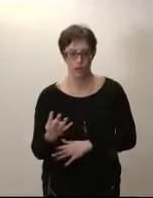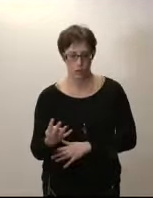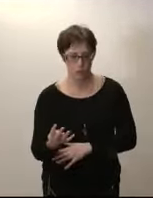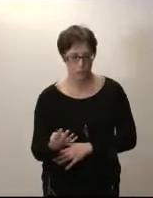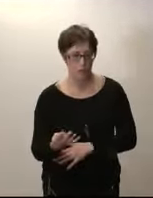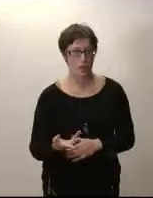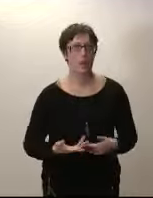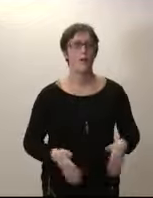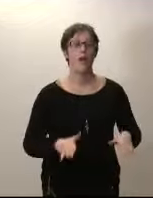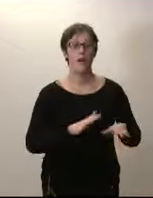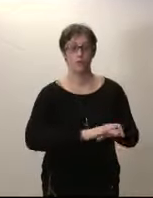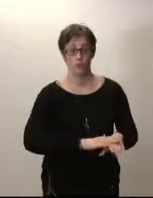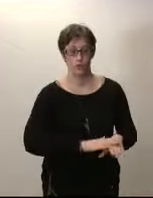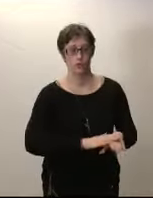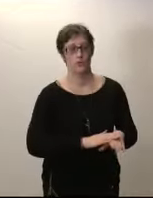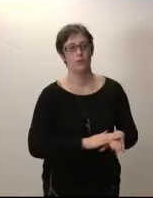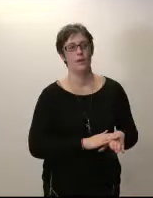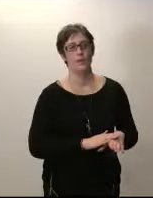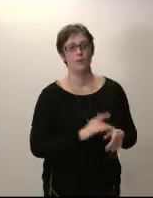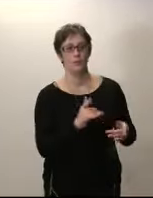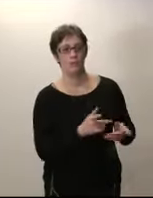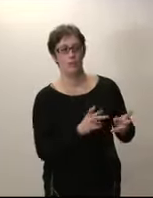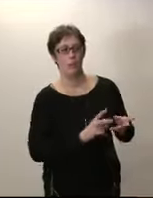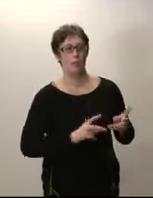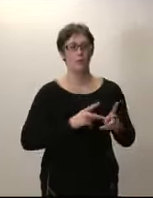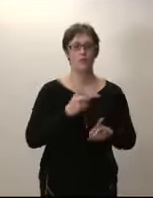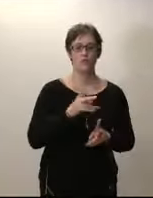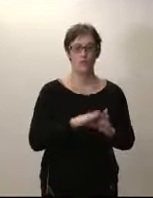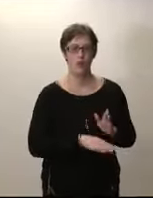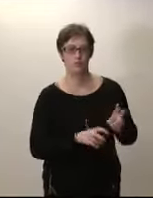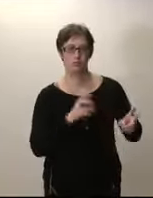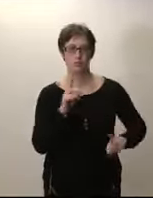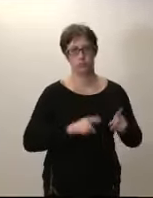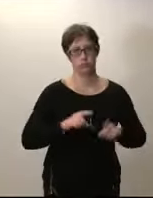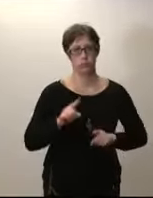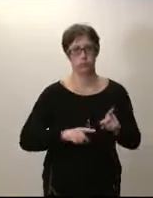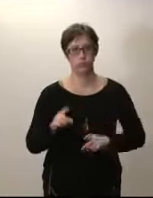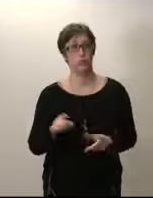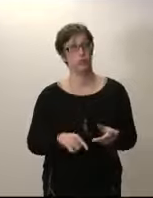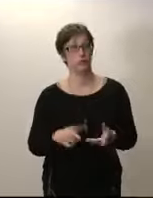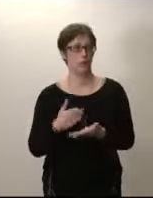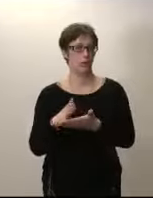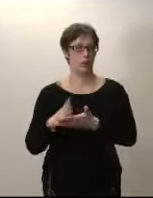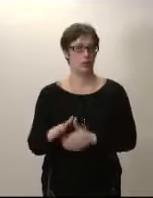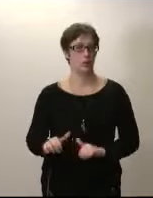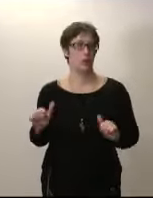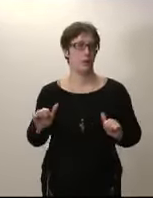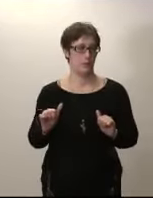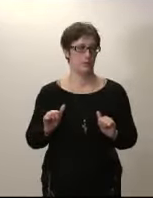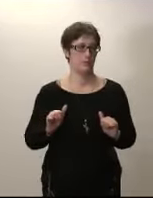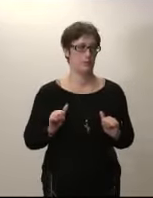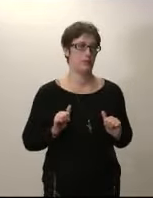toutes ces écritures, tous ces mouvements en plus et en moins vont nous permettre d'éviter de recourir à l'emprunt et donc